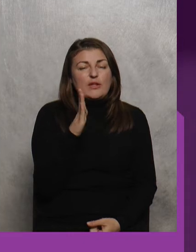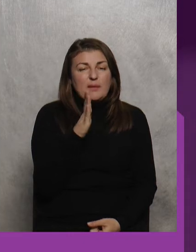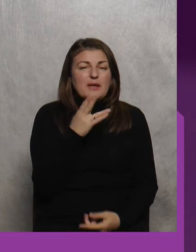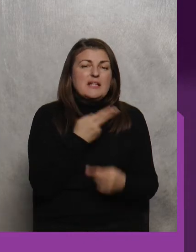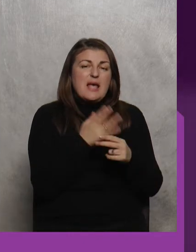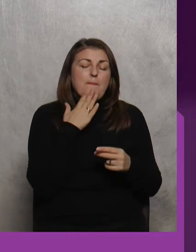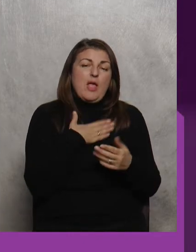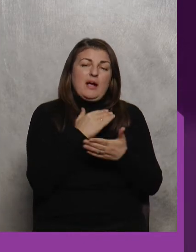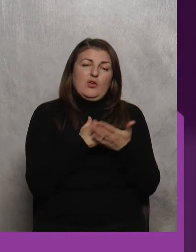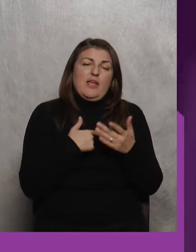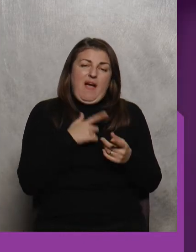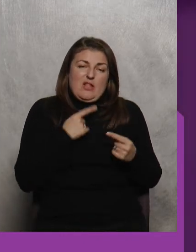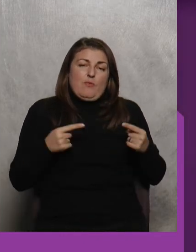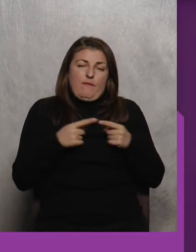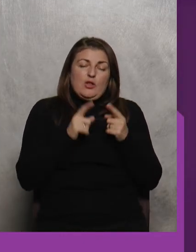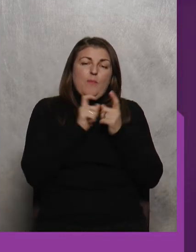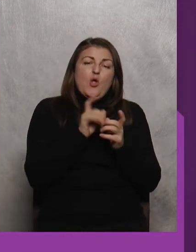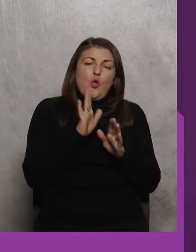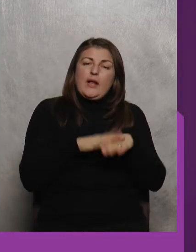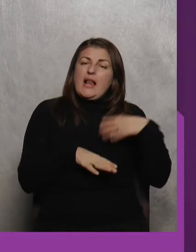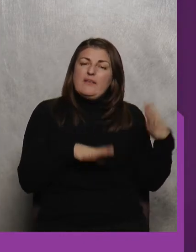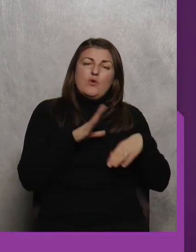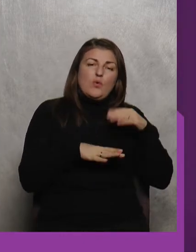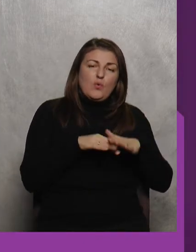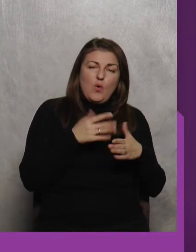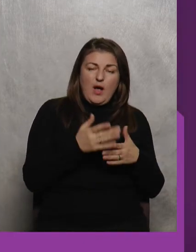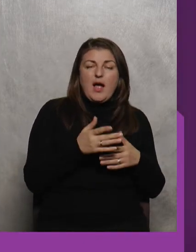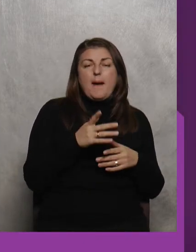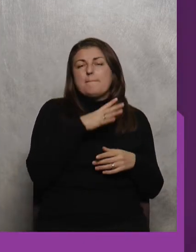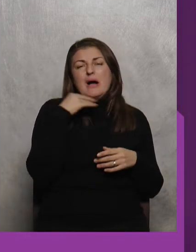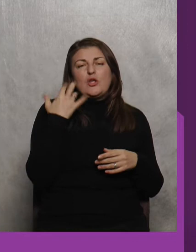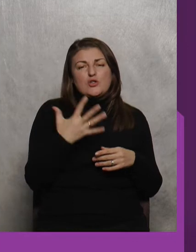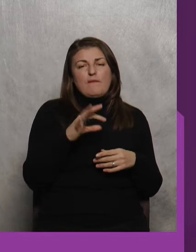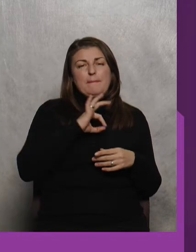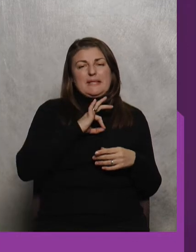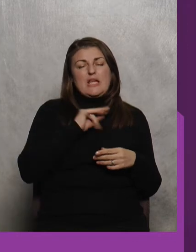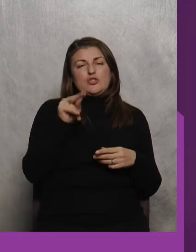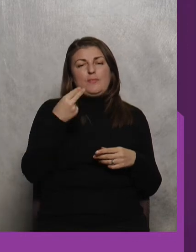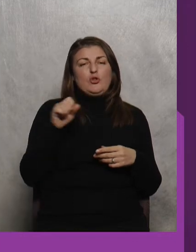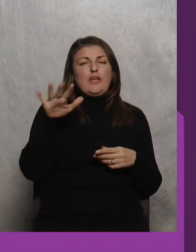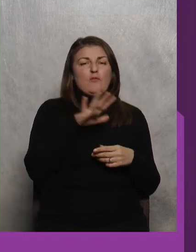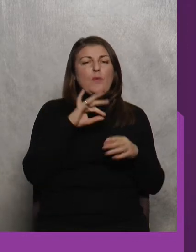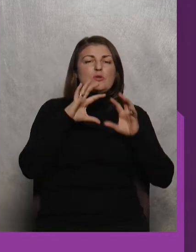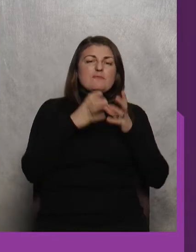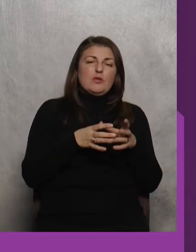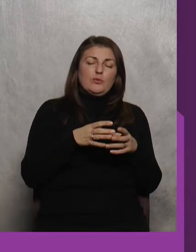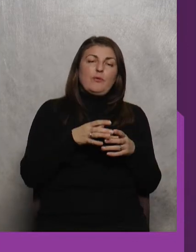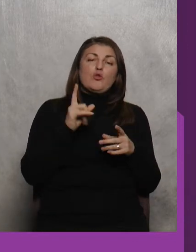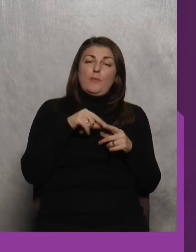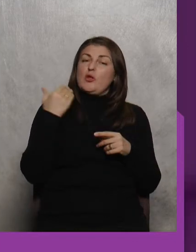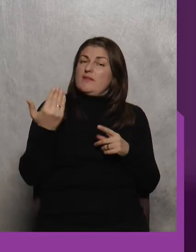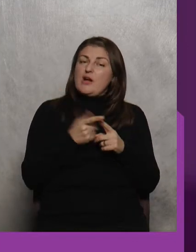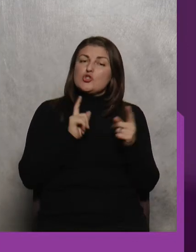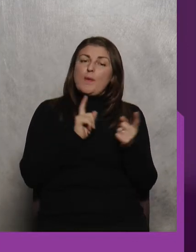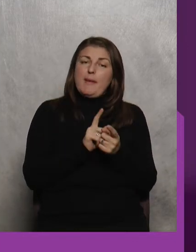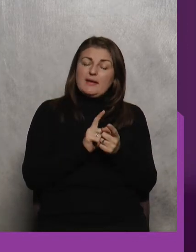моя категорія, я відповідно борюсь тільки лівою рукою, як і Мішусь Володимир, багаторазовий призер чемпіонатів Європи і світу. А Володимир, тобто ваш